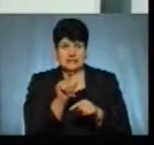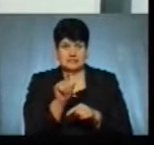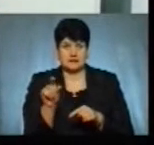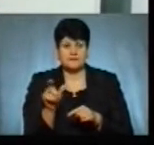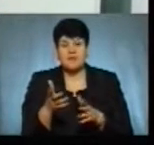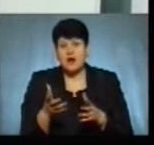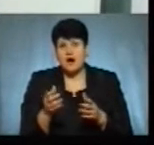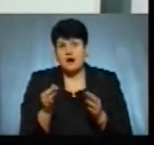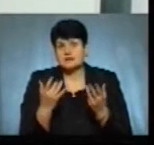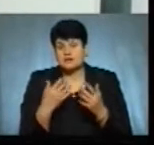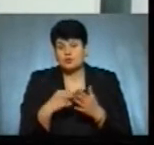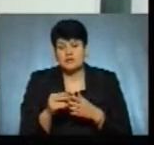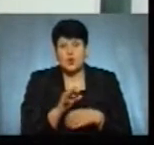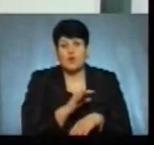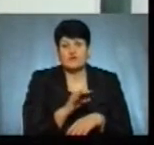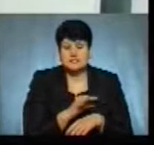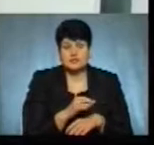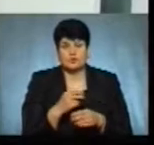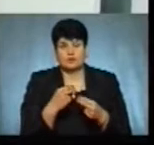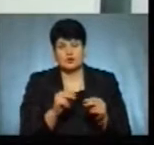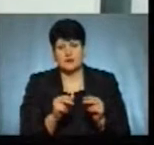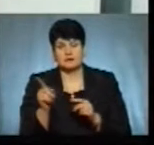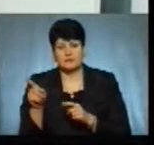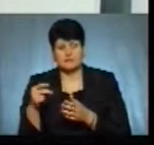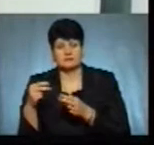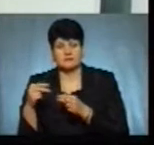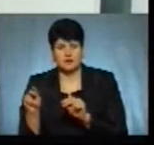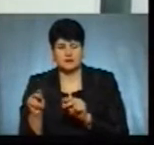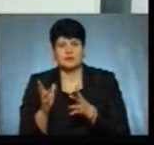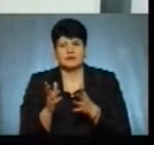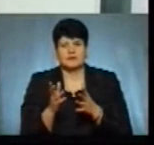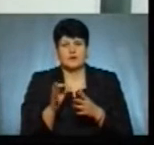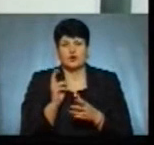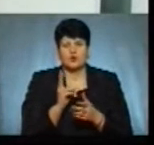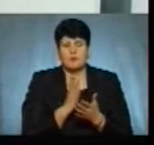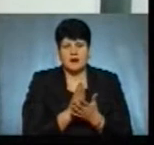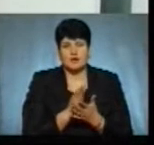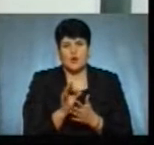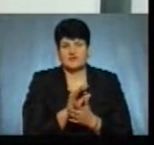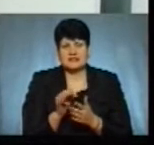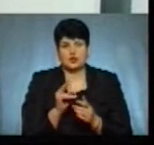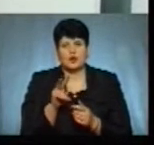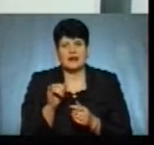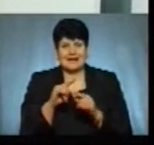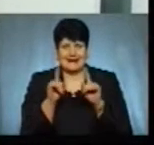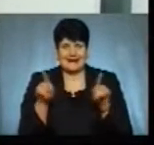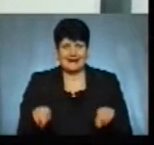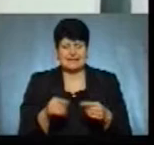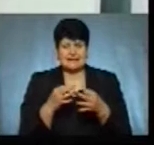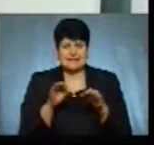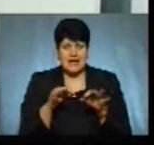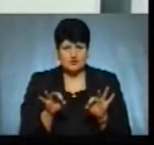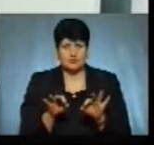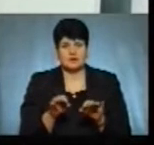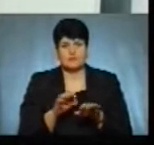купити, чи офіційно купити, чи продати через небанківську фінансову установу, яка має офіційну ліцензію Національного банку України на здійснення валютних